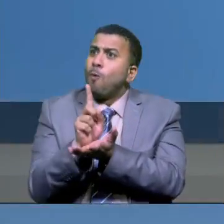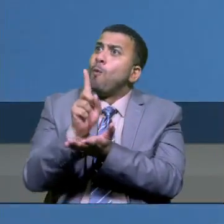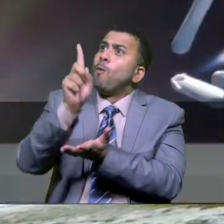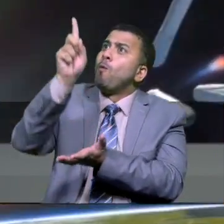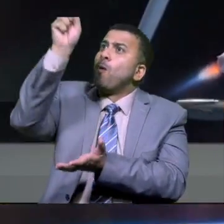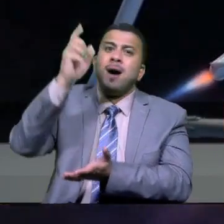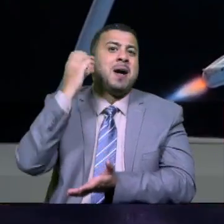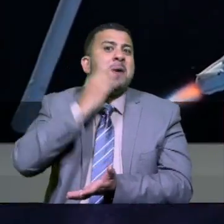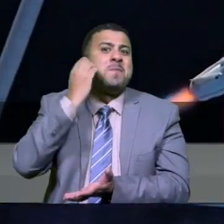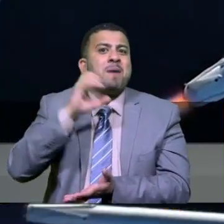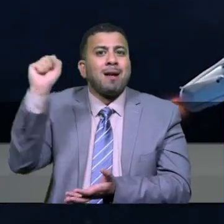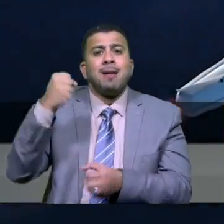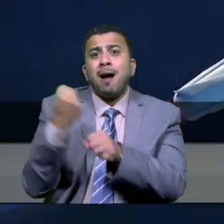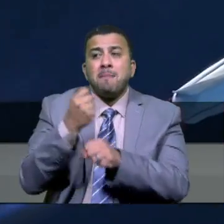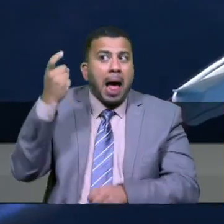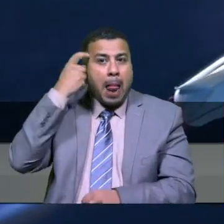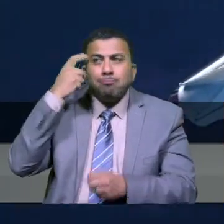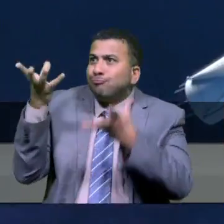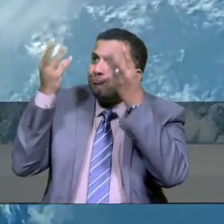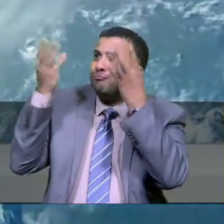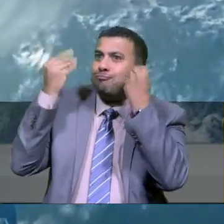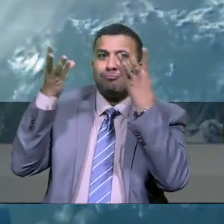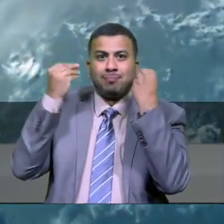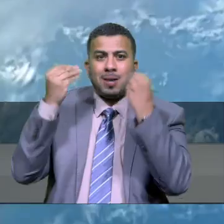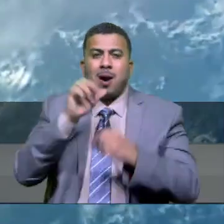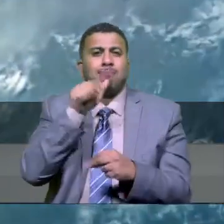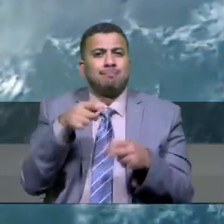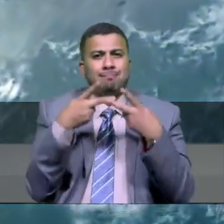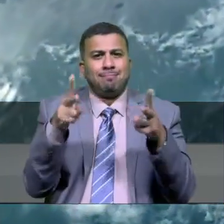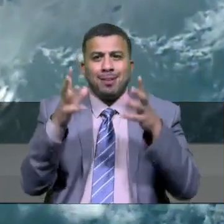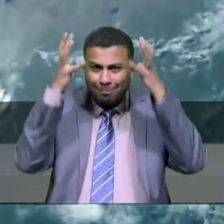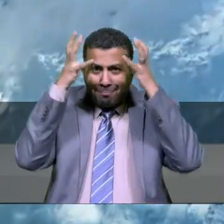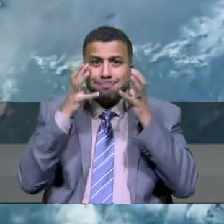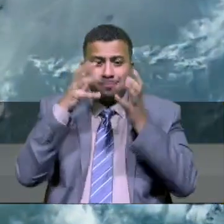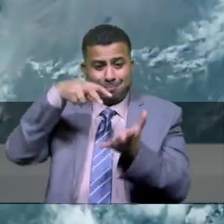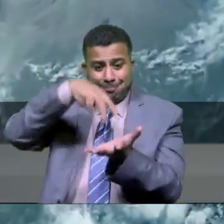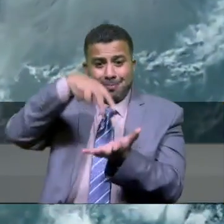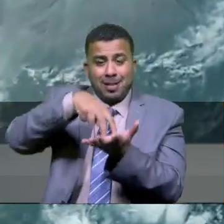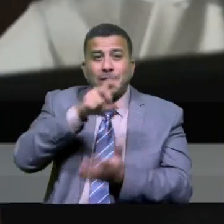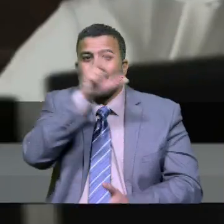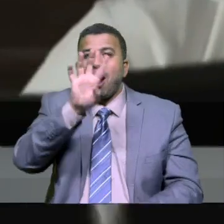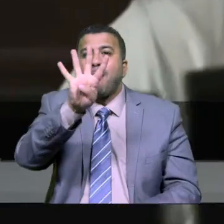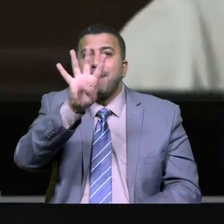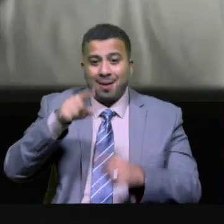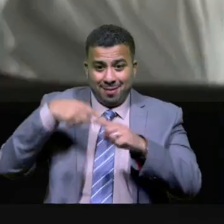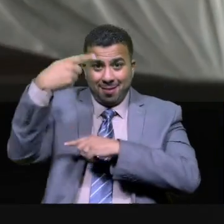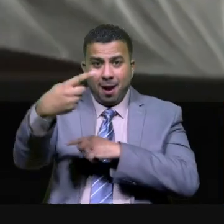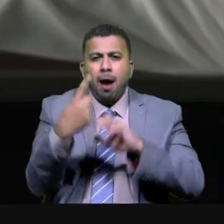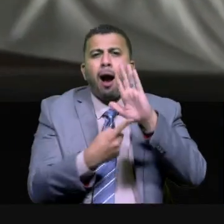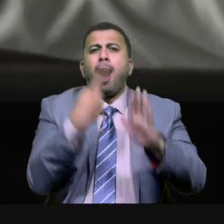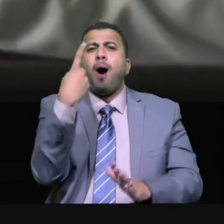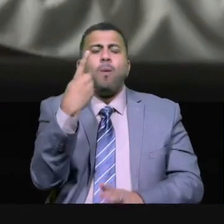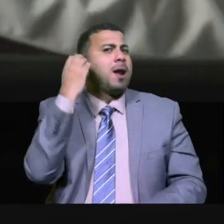الخارجي لتنفيذ مهام علمية. وسينطلق أحد الرائدين إلى الفضاء في إبريل القادم كأول رائد